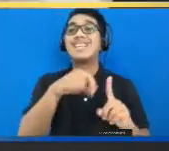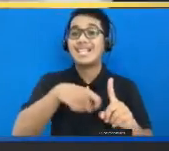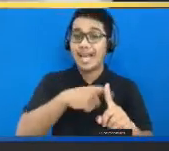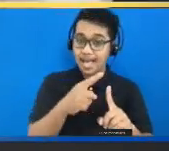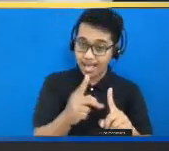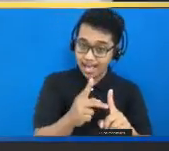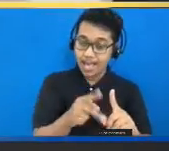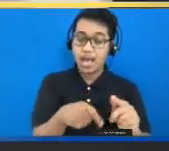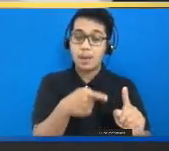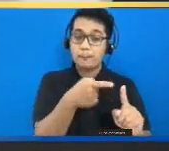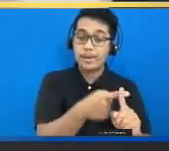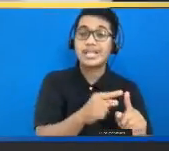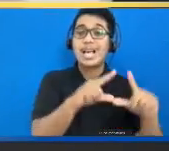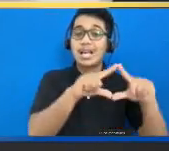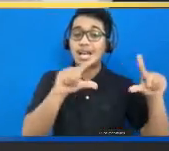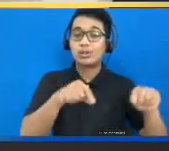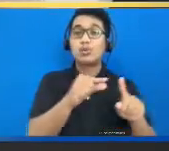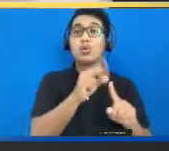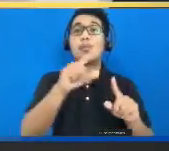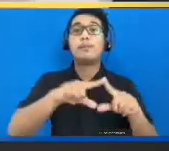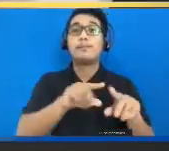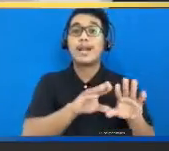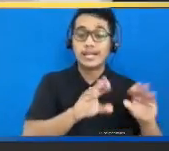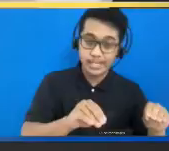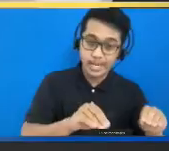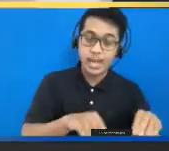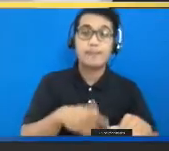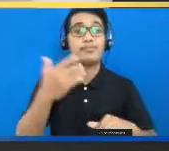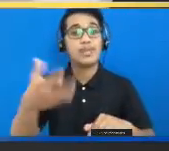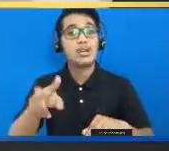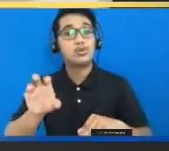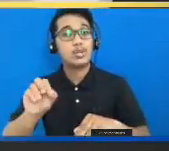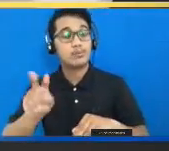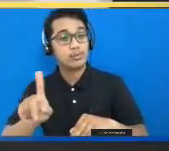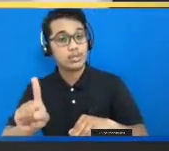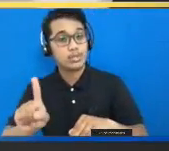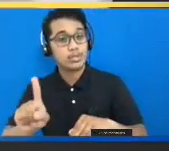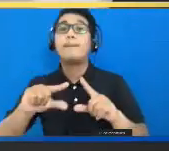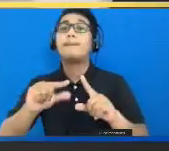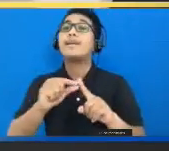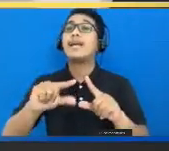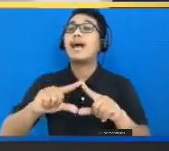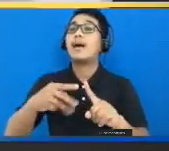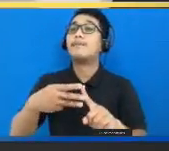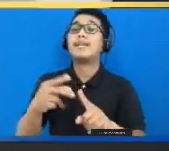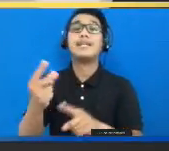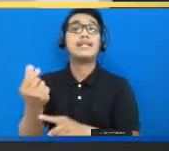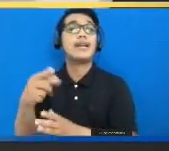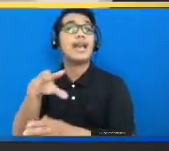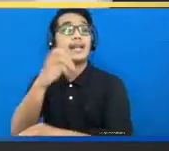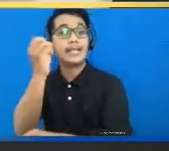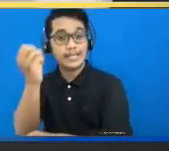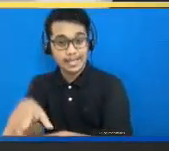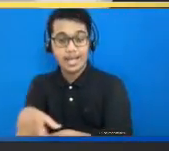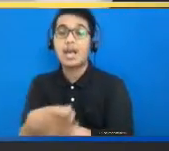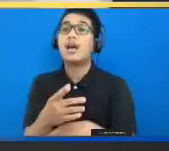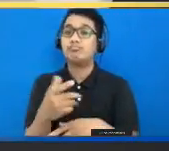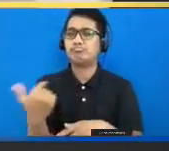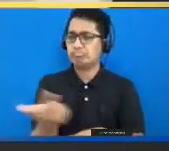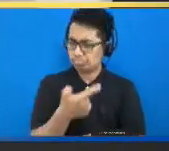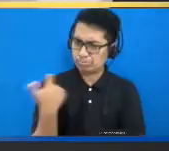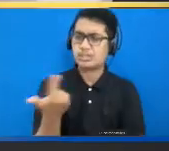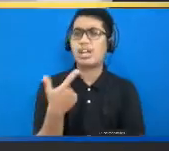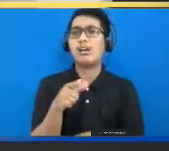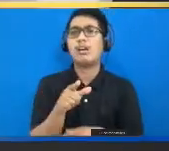termasuk kartu pra kerja PT Pundi 2021 PLT dana desa itu memang kita